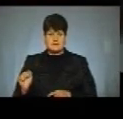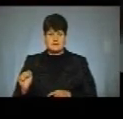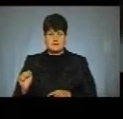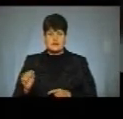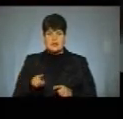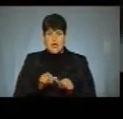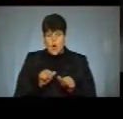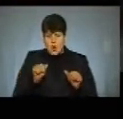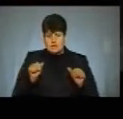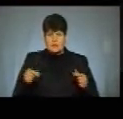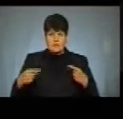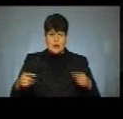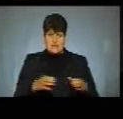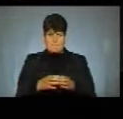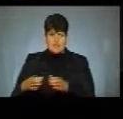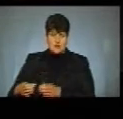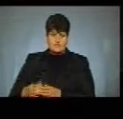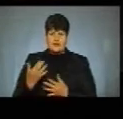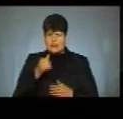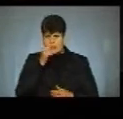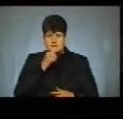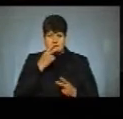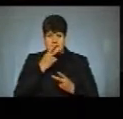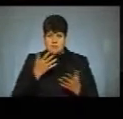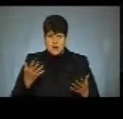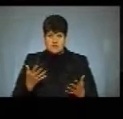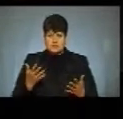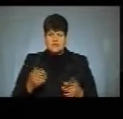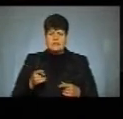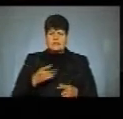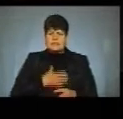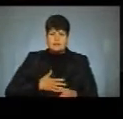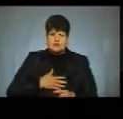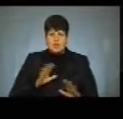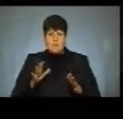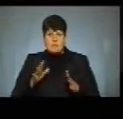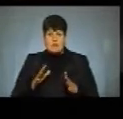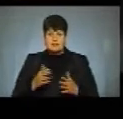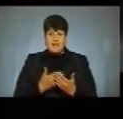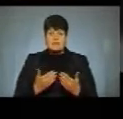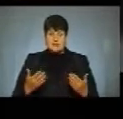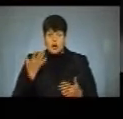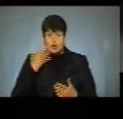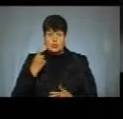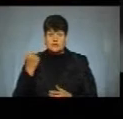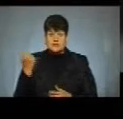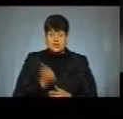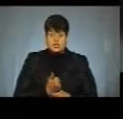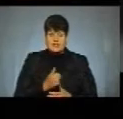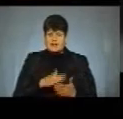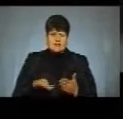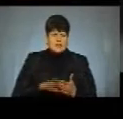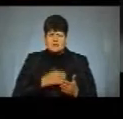Їх розділили по різних підрозділах, і вони кілька місяців не бачилися, і такий тривожний момент саме на виставі, коли цілий тиждень вони взагалі